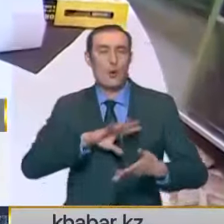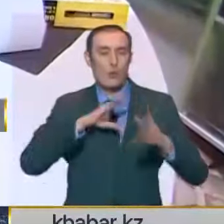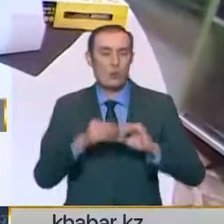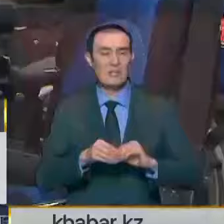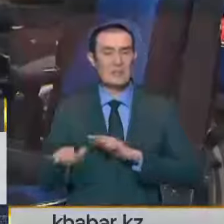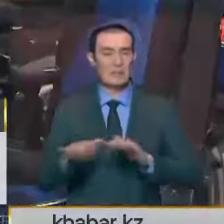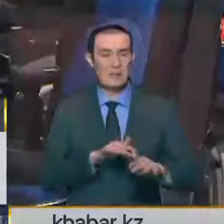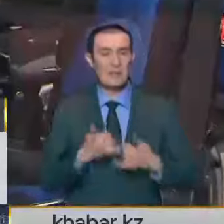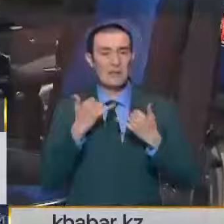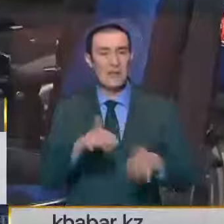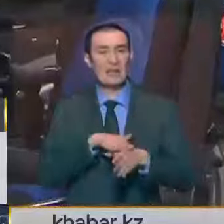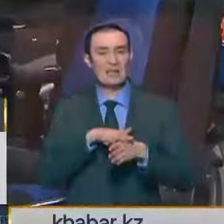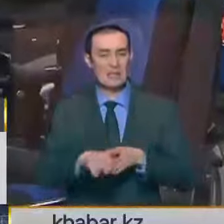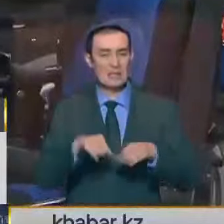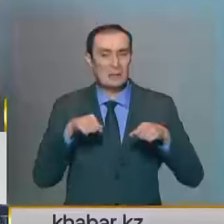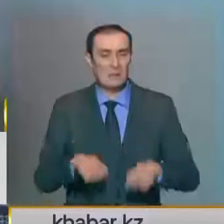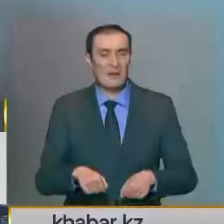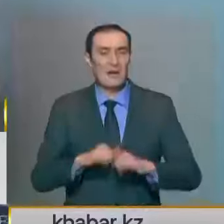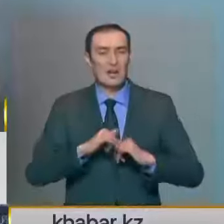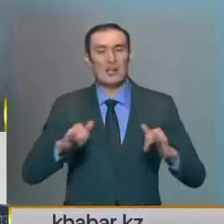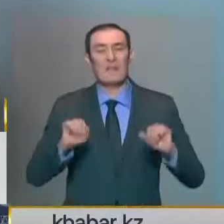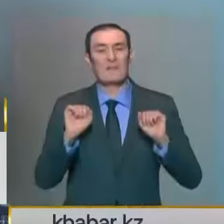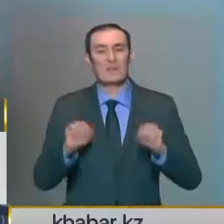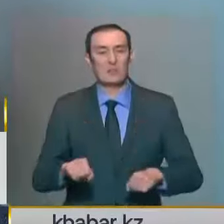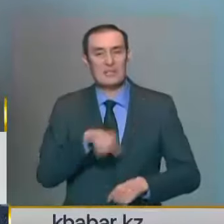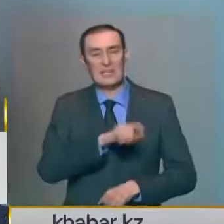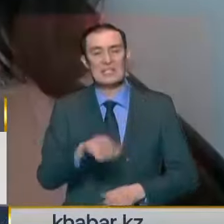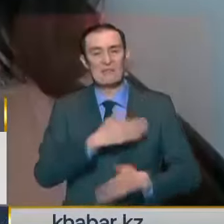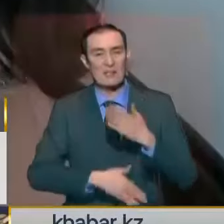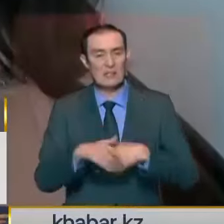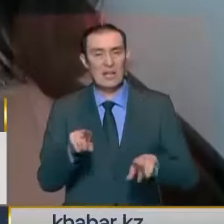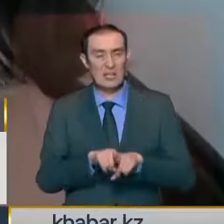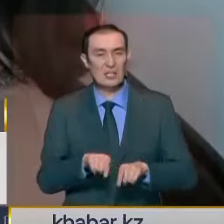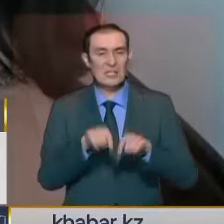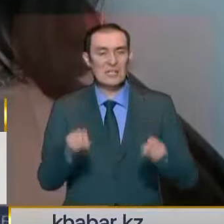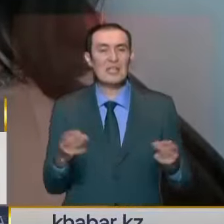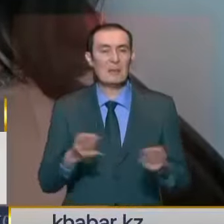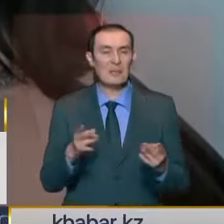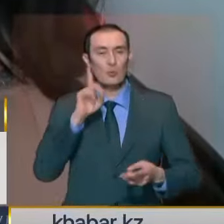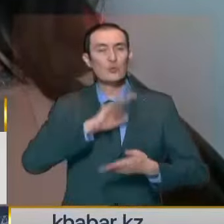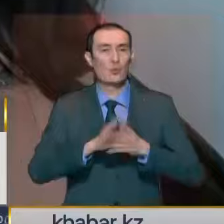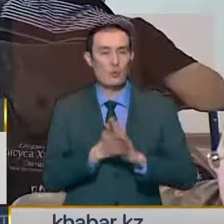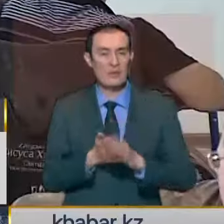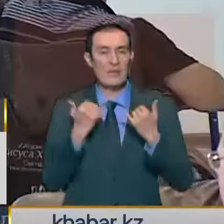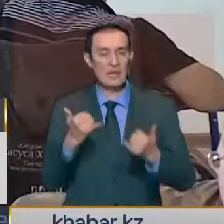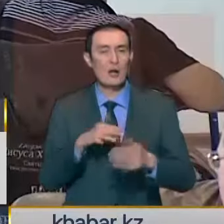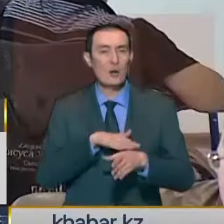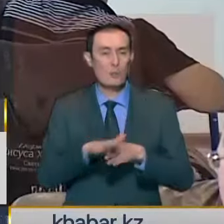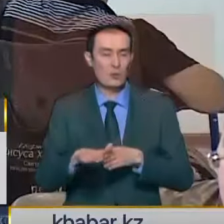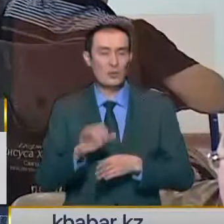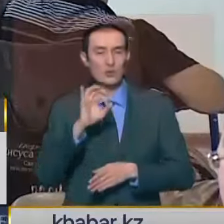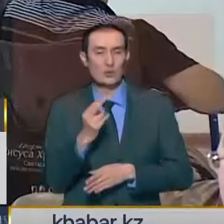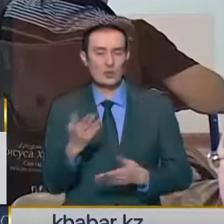действенных мер направленных на реализацию прав расширение возможностей лиц с инвалидностью а также создание необходимых условий для их полноценной